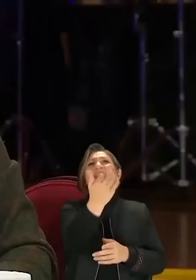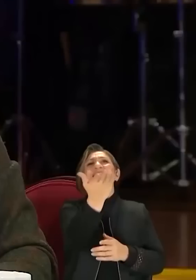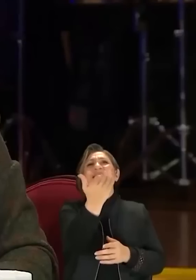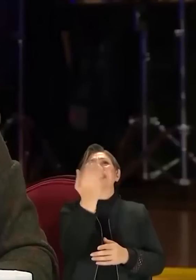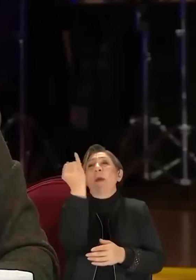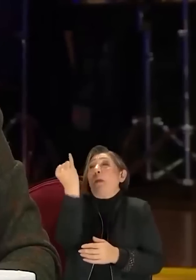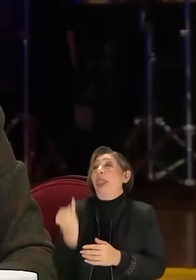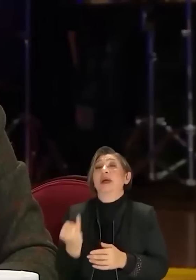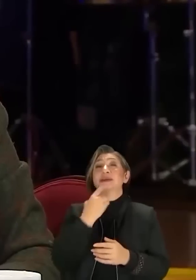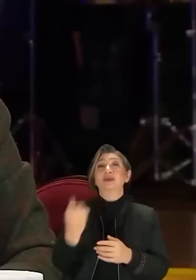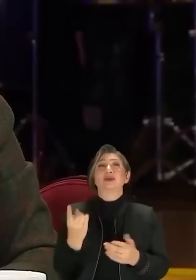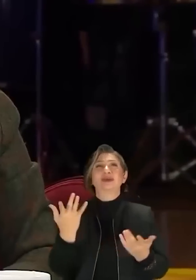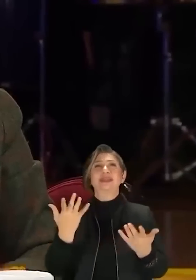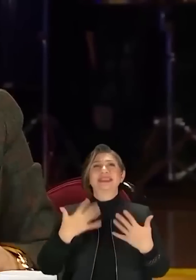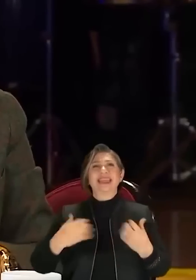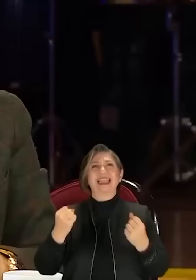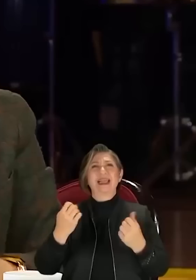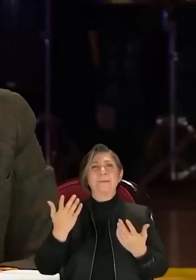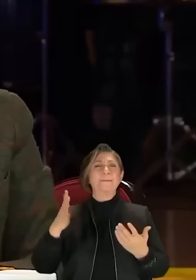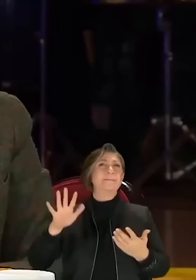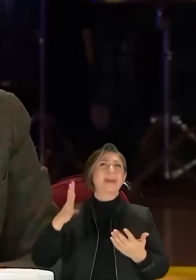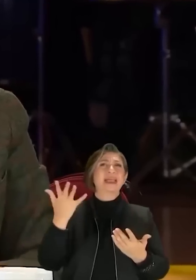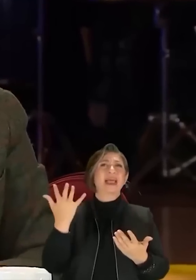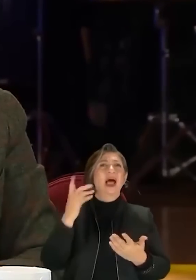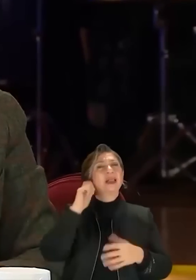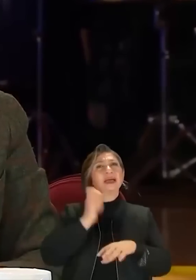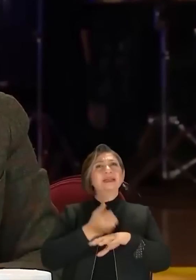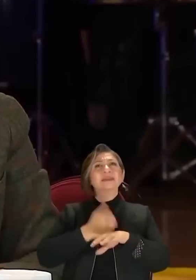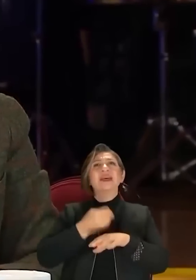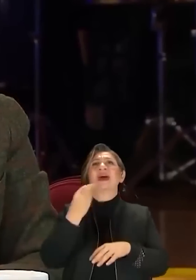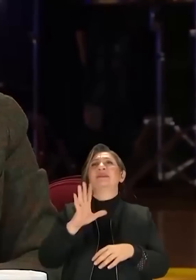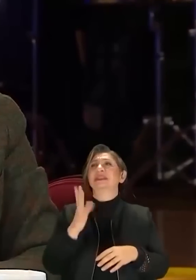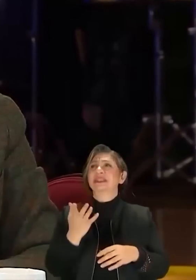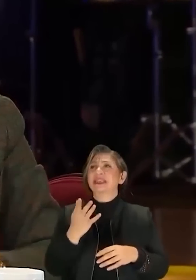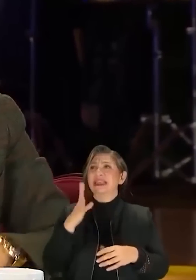nerede zap zayıf diyorsun kadına sağlıklı? Belki Allah